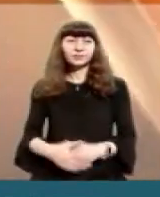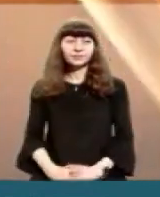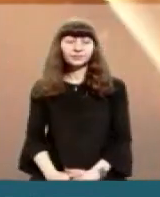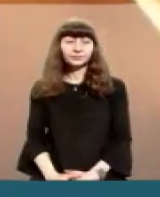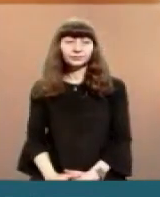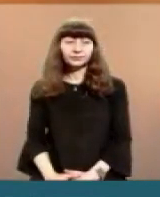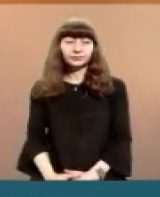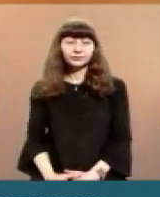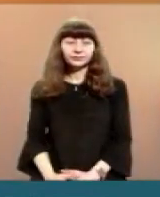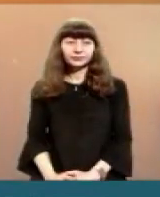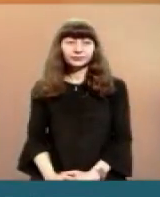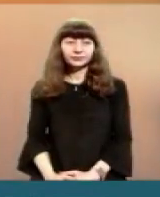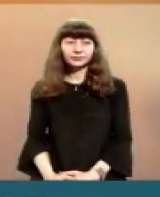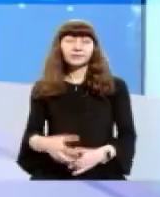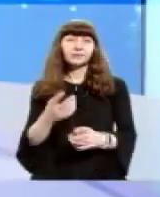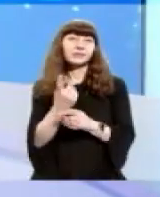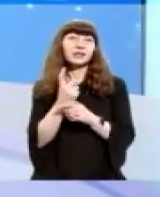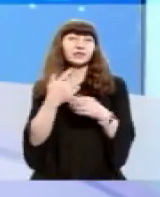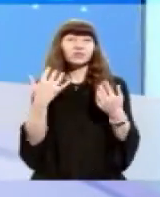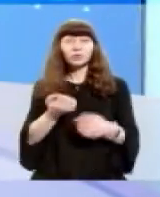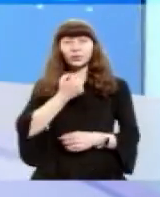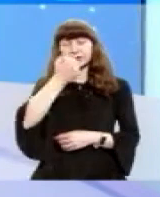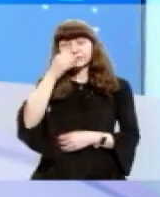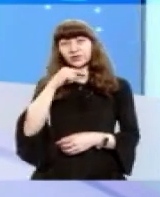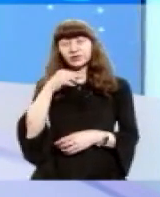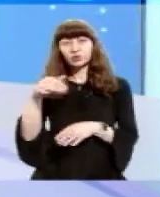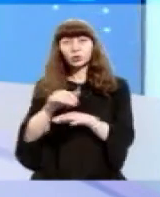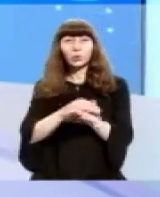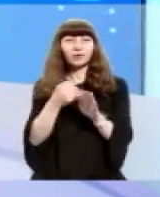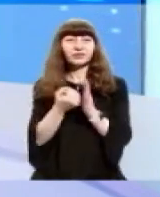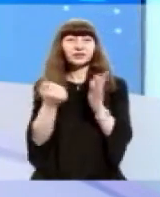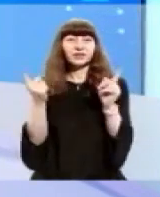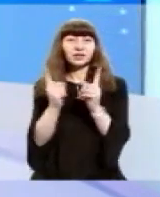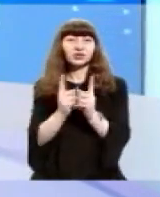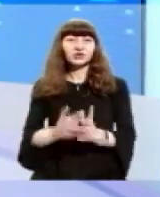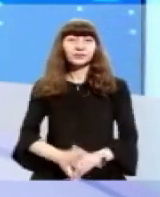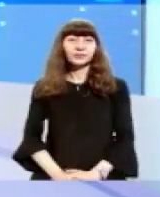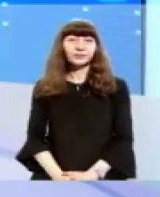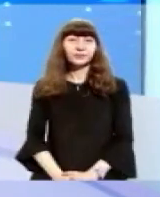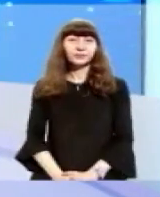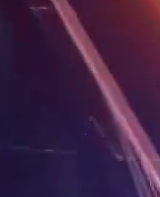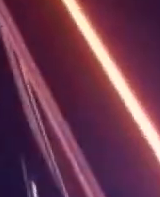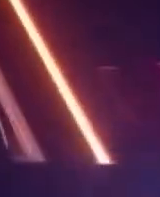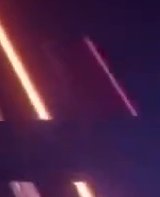Лжас Синжигитов, телеканал «Костанай». К этому часу у меня все. До встречи в следующем выпуске новостей.